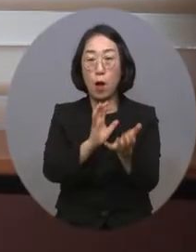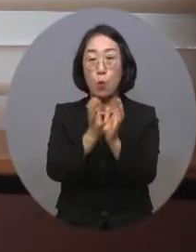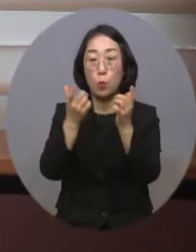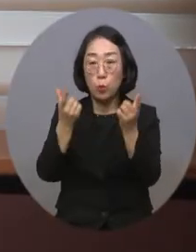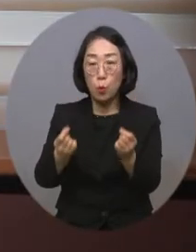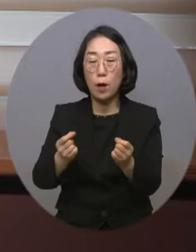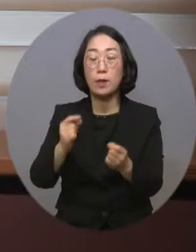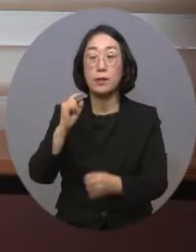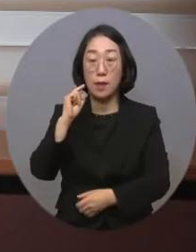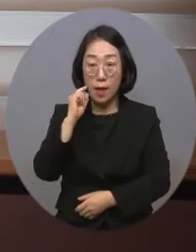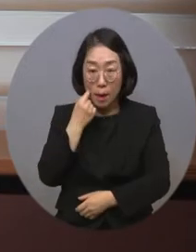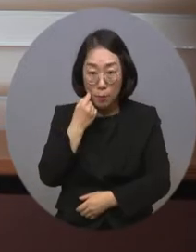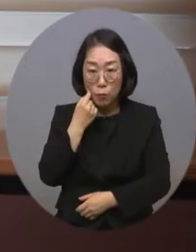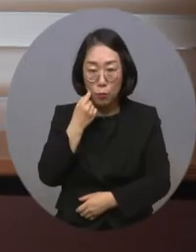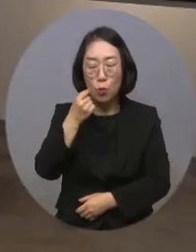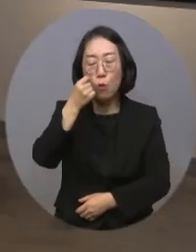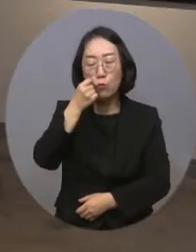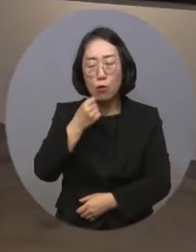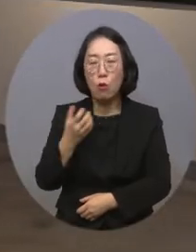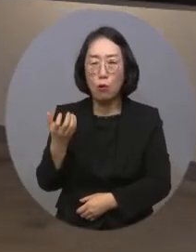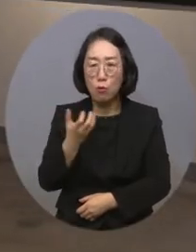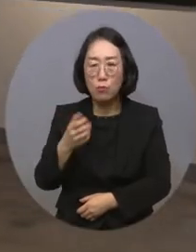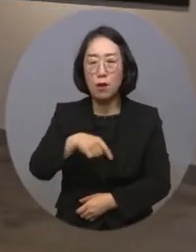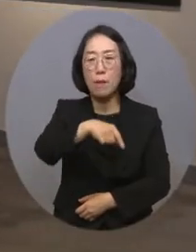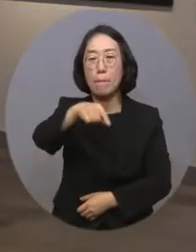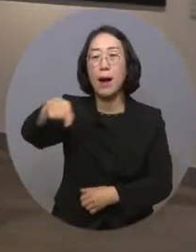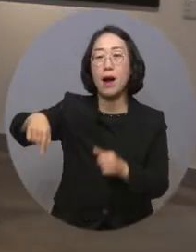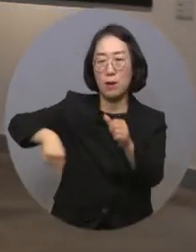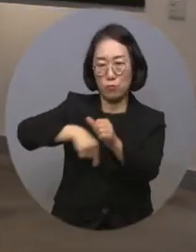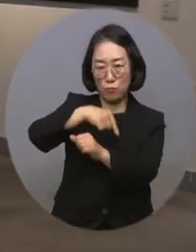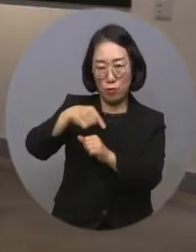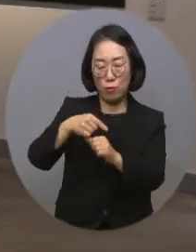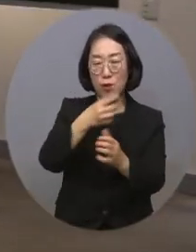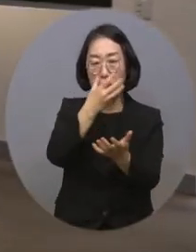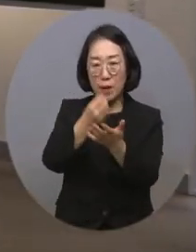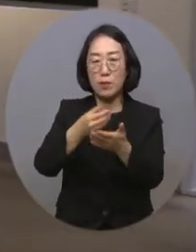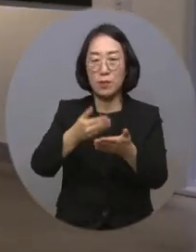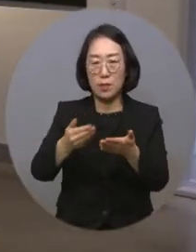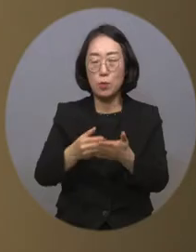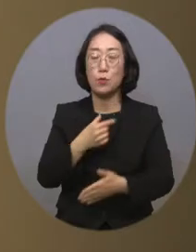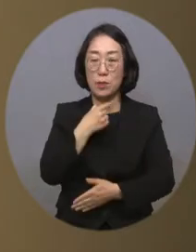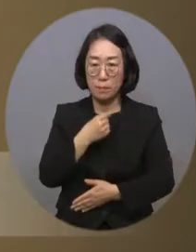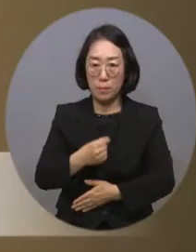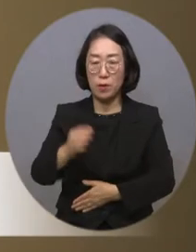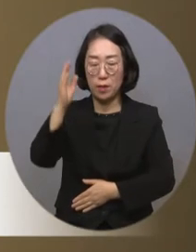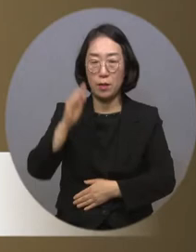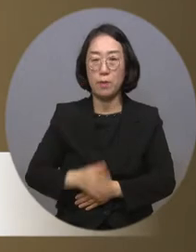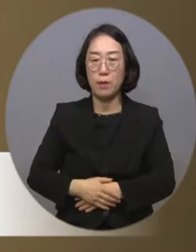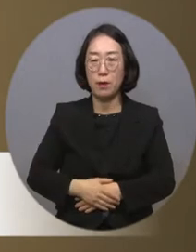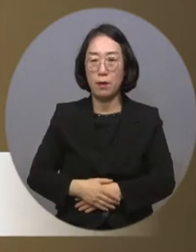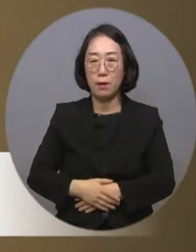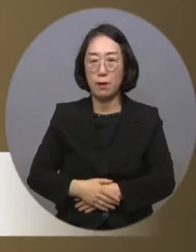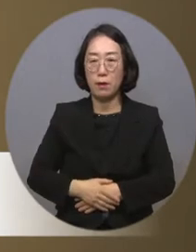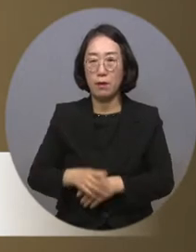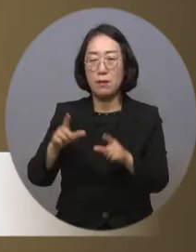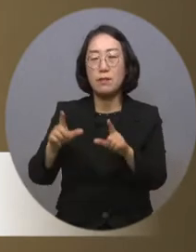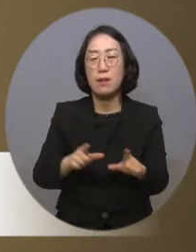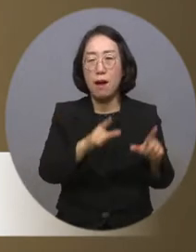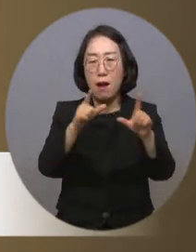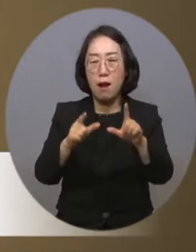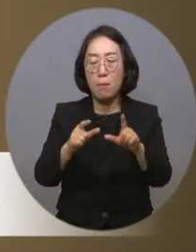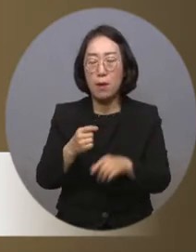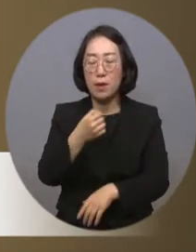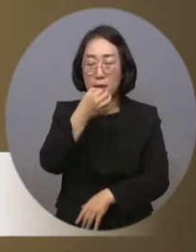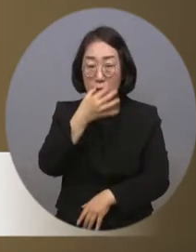아름답고 꽃같이 서러운 존재로 마을 풍경을 표현해보고 싶었다고 말합니다. 서민들의 아픈 삶을